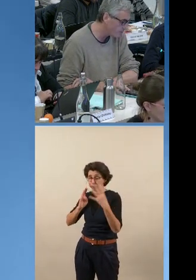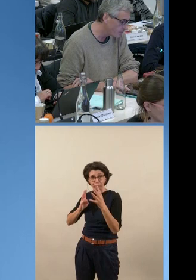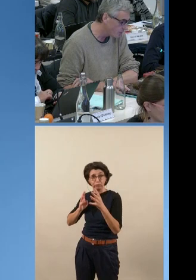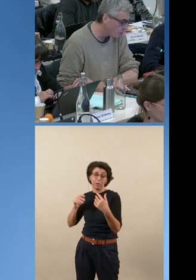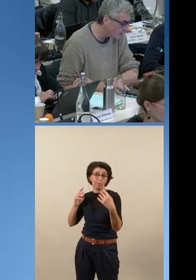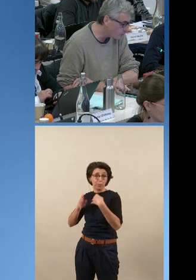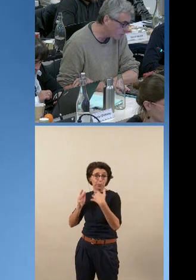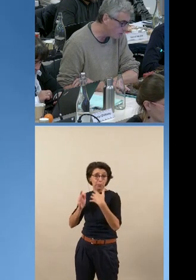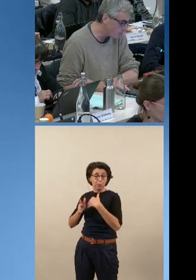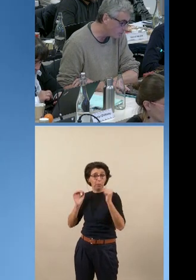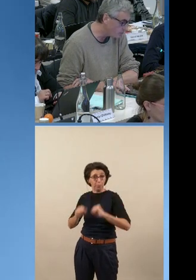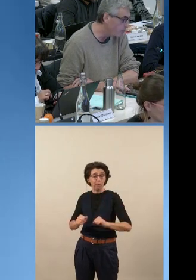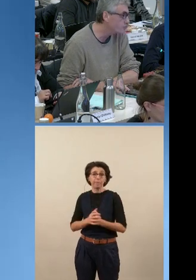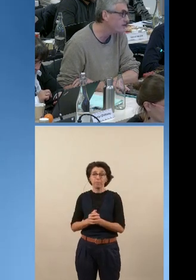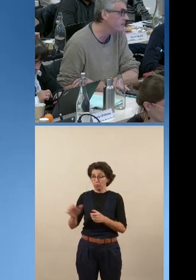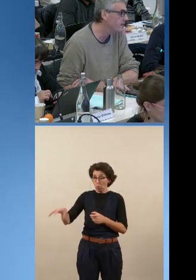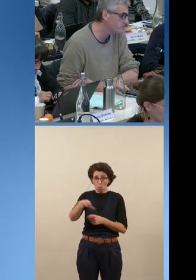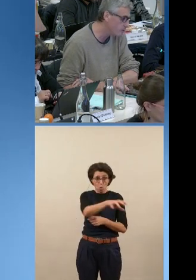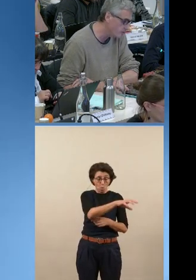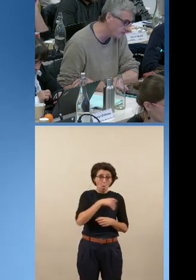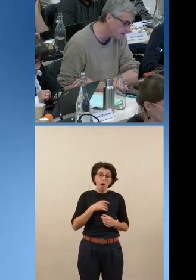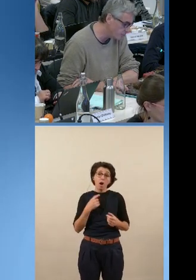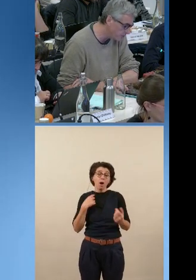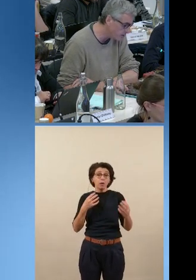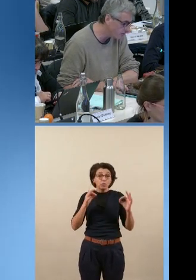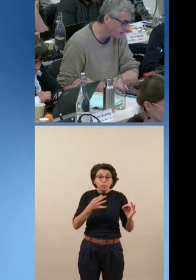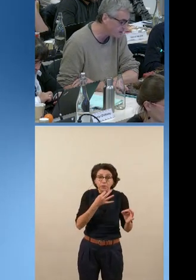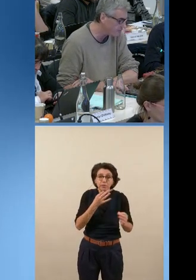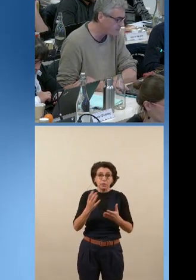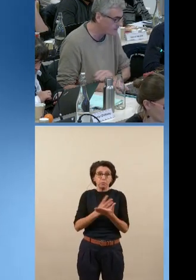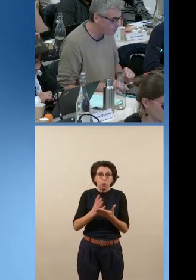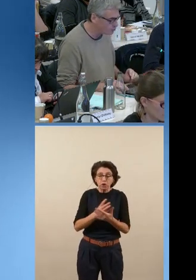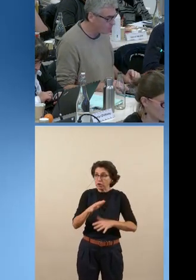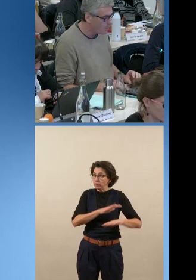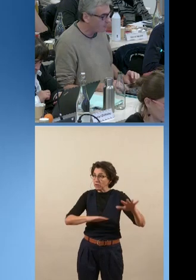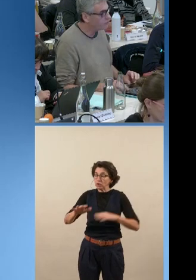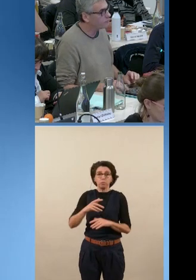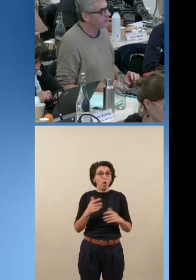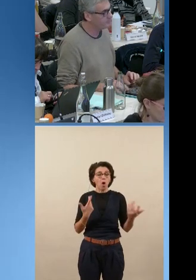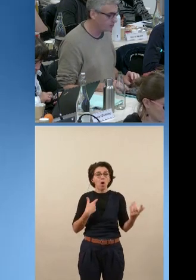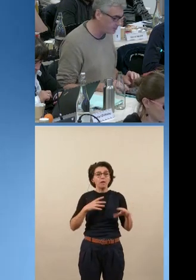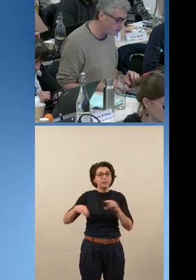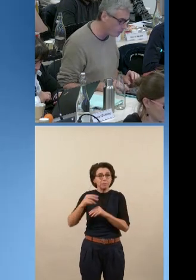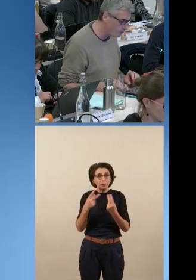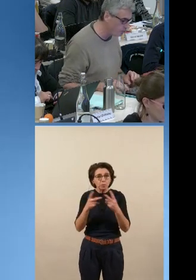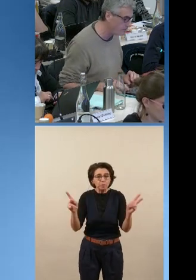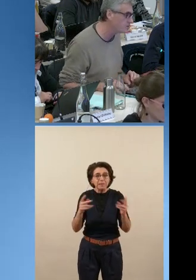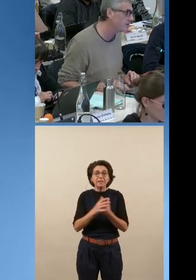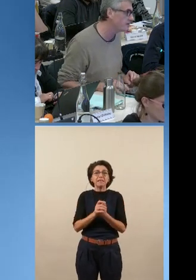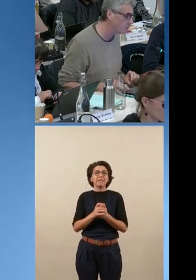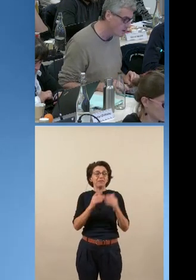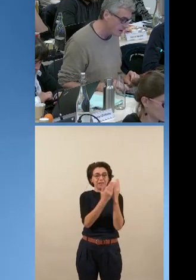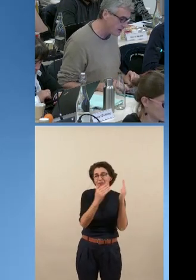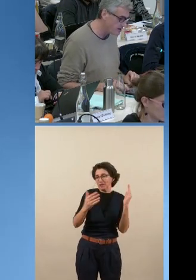grenovvble l'occasion euh de projet d'aménagement d'espace public de façade à façade avec toujours plus de place pour les piétons pour la